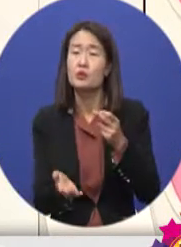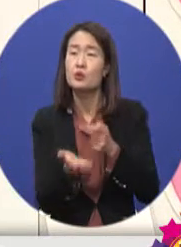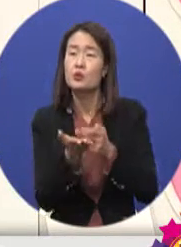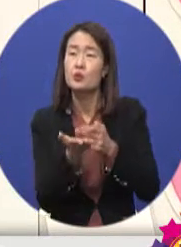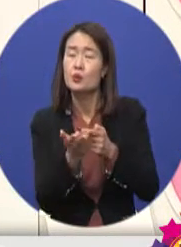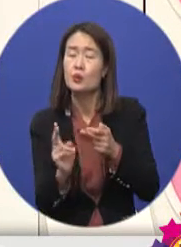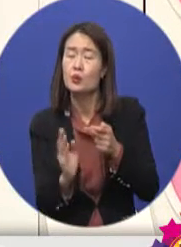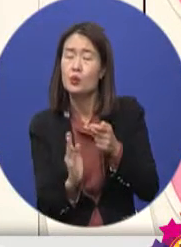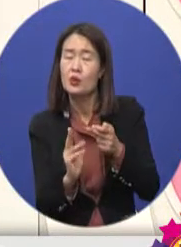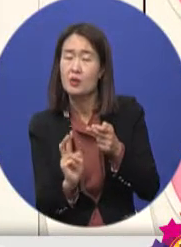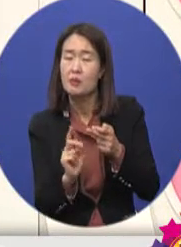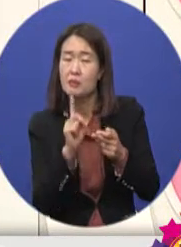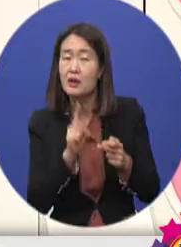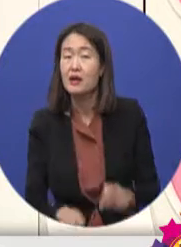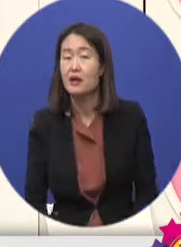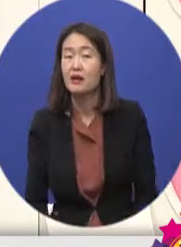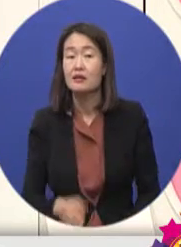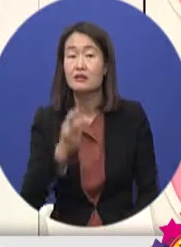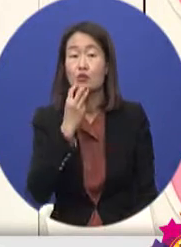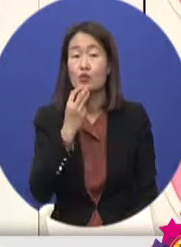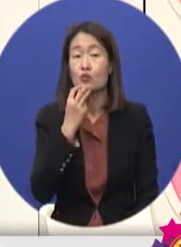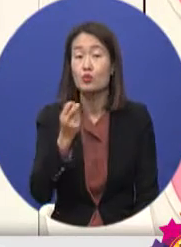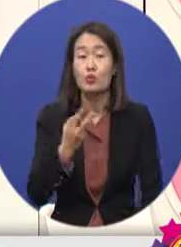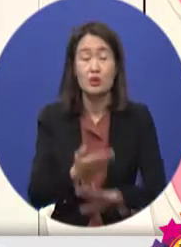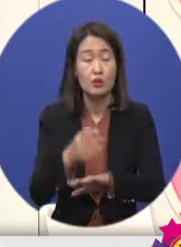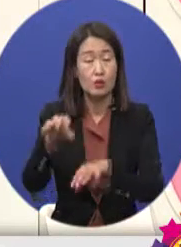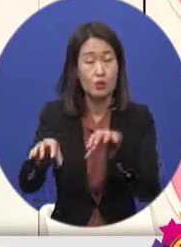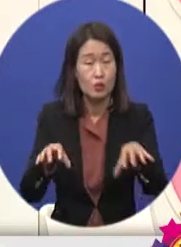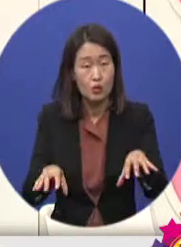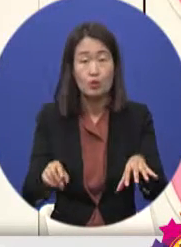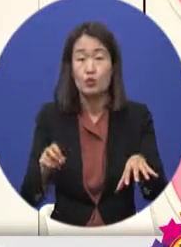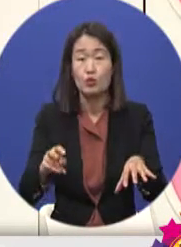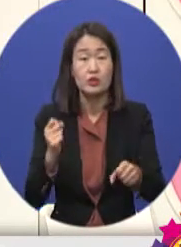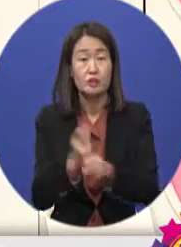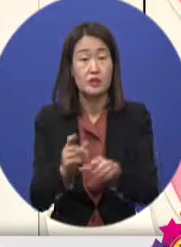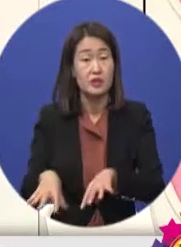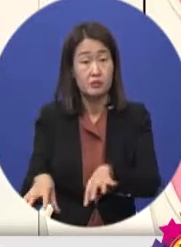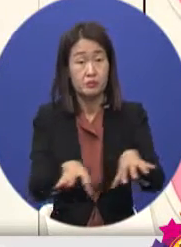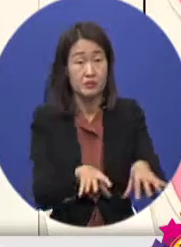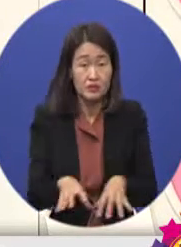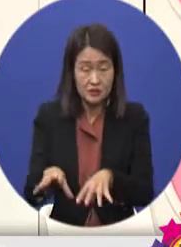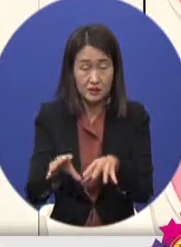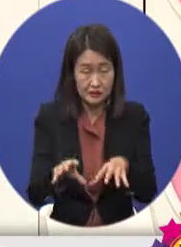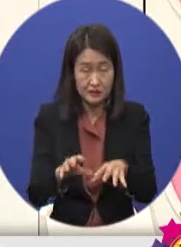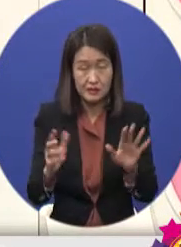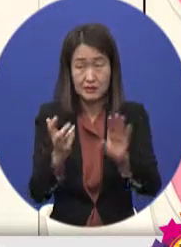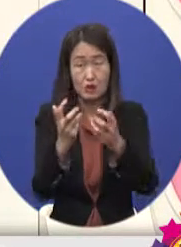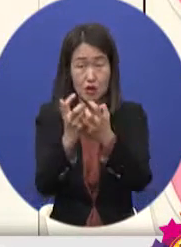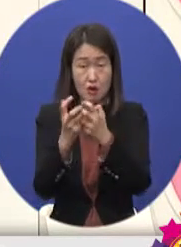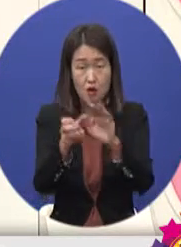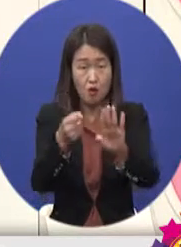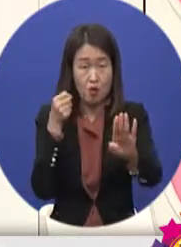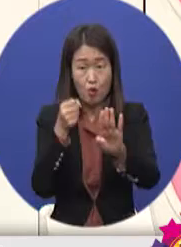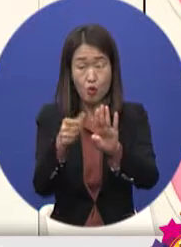같습니다. 네, 서울이나. 예. 다른 지역에서는 김치냉장고 쓰는 분들은 벌써 김장하시더라고요. 예, 예,